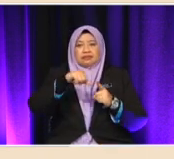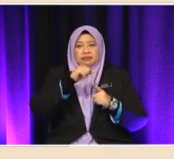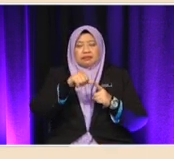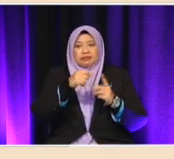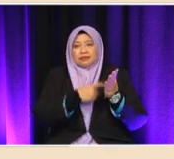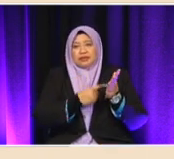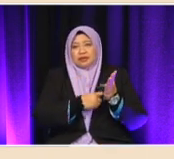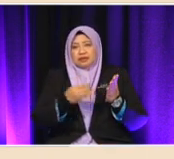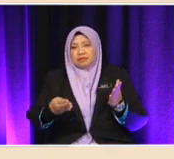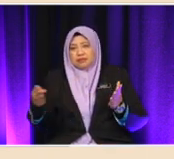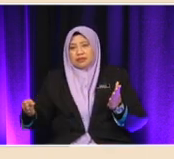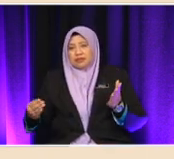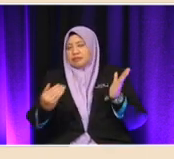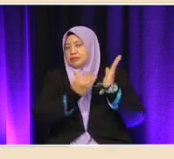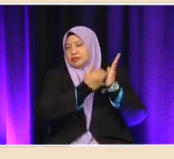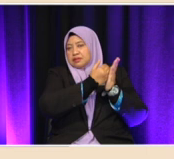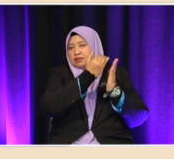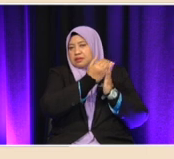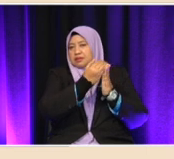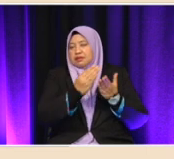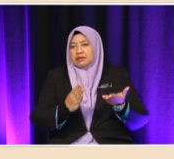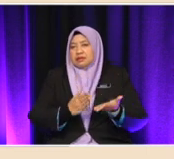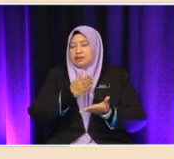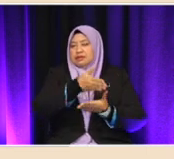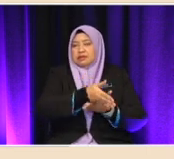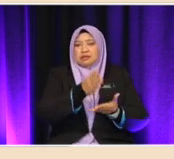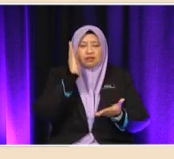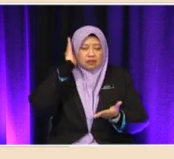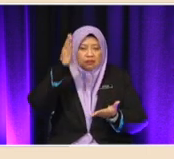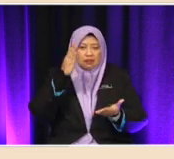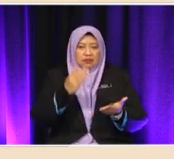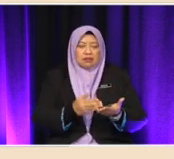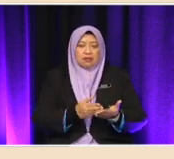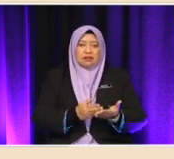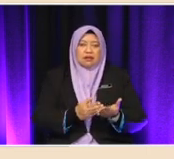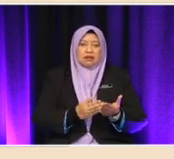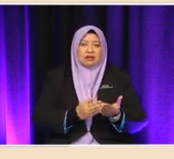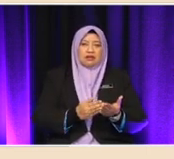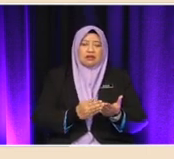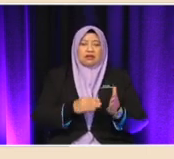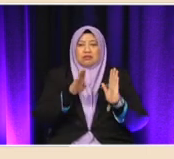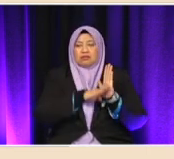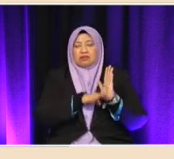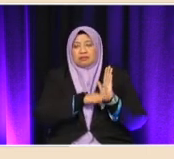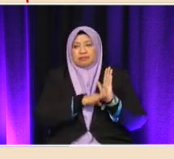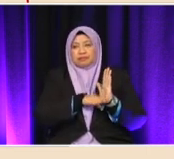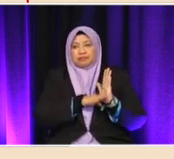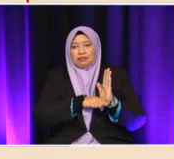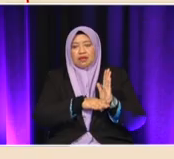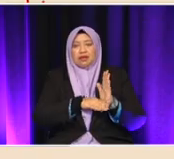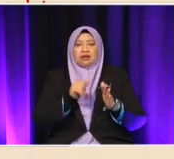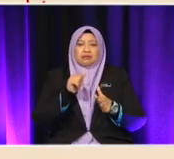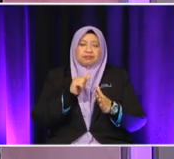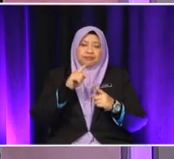sesuatu barangkali meningkat Bukan Titi yang ditawar akan akan turunkan suatu Sebaliknya apabila